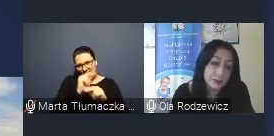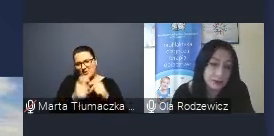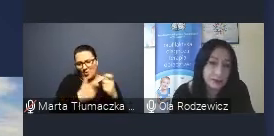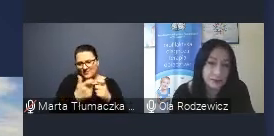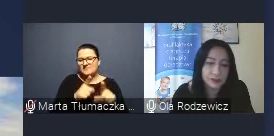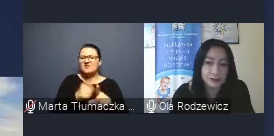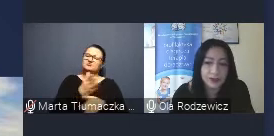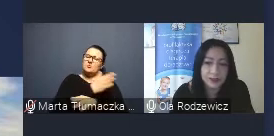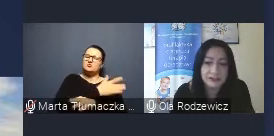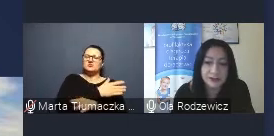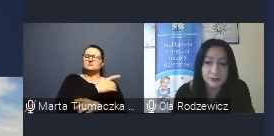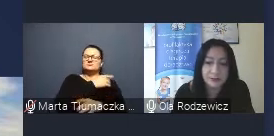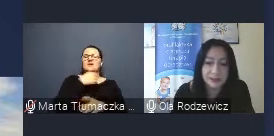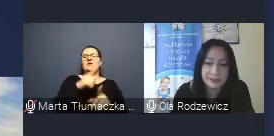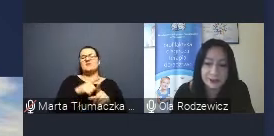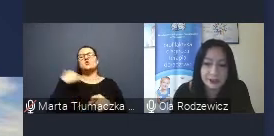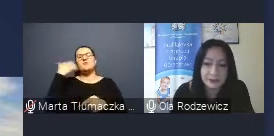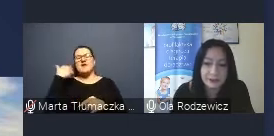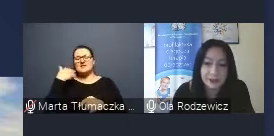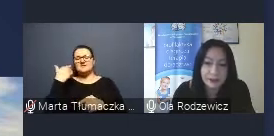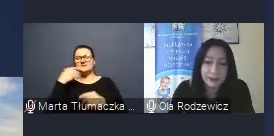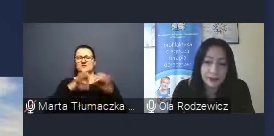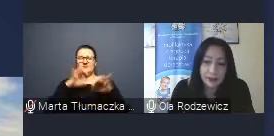wspaniale, ja mówiłam na poprzedniej konferencji, a wiem od pana Jacka,